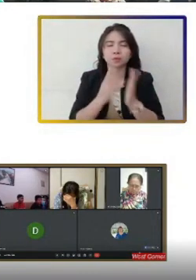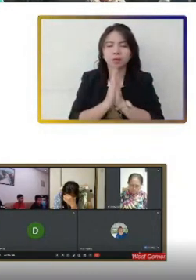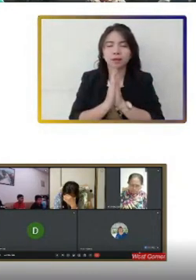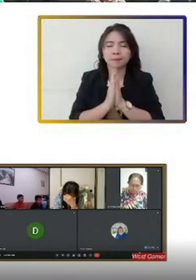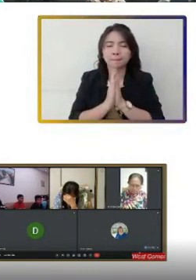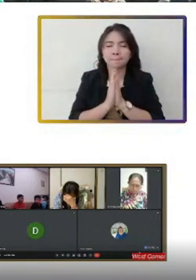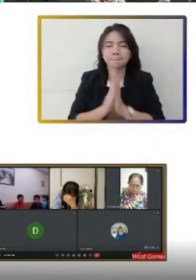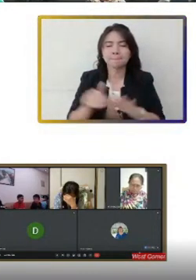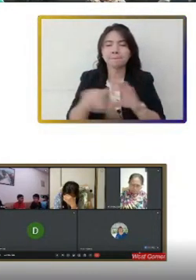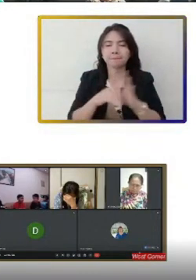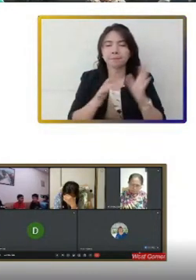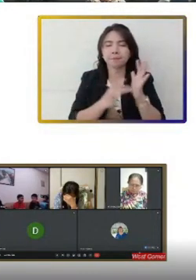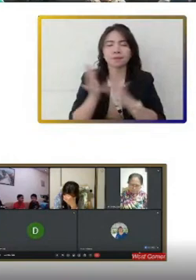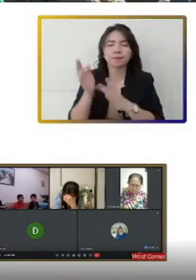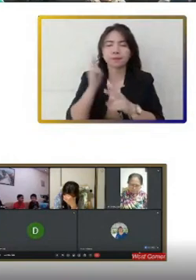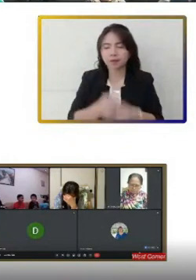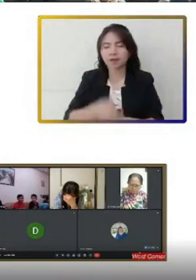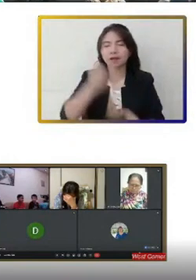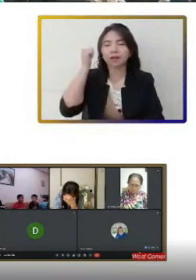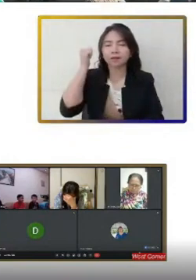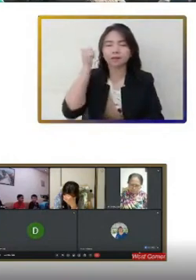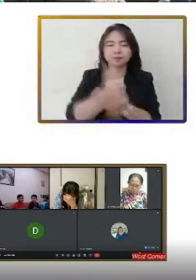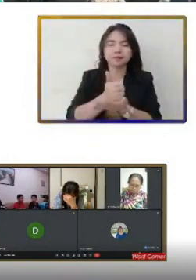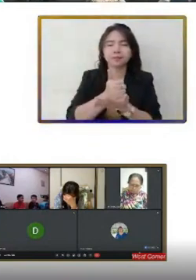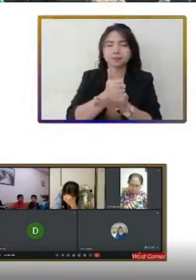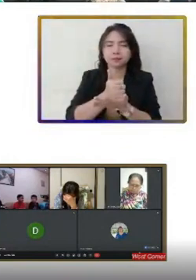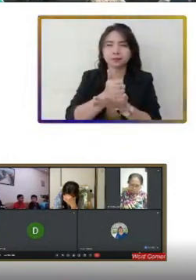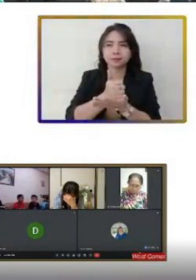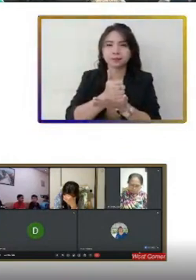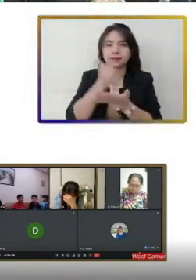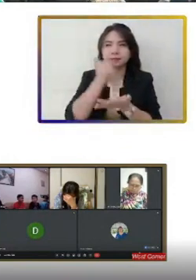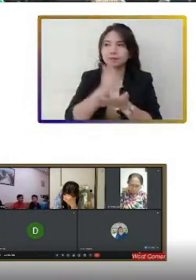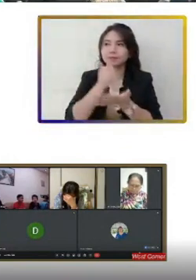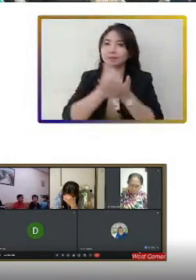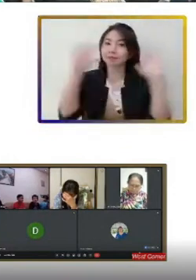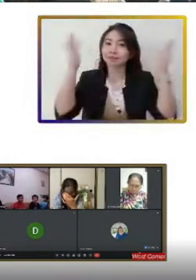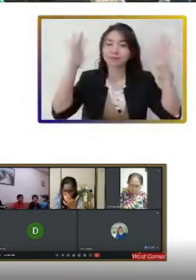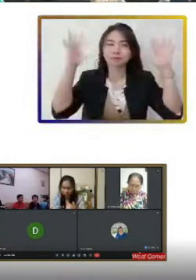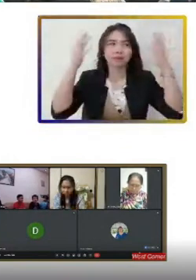pasasalamat sa pangalan po ni Jesus. Amen.